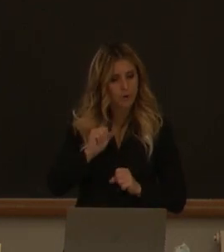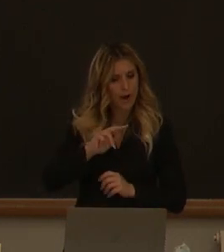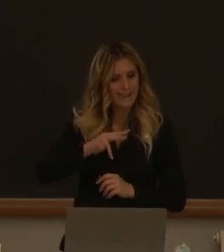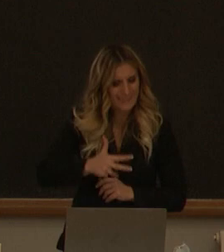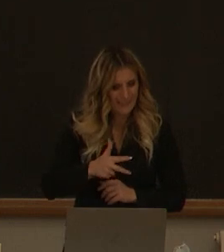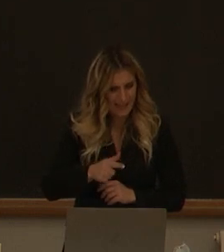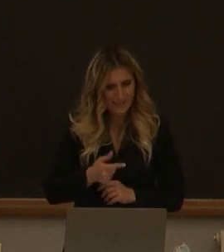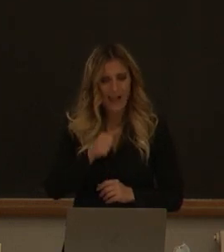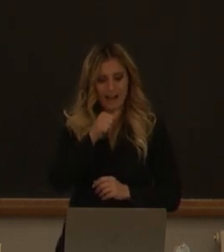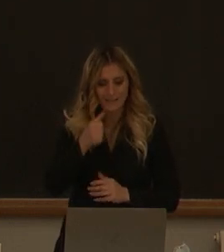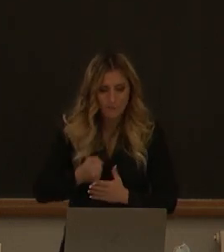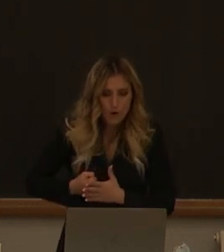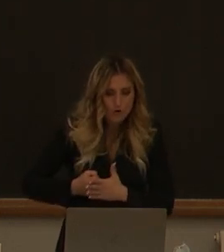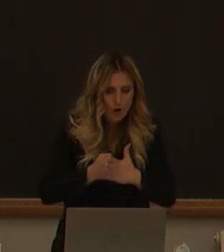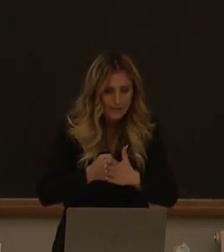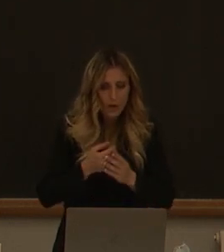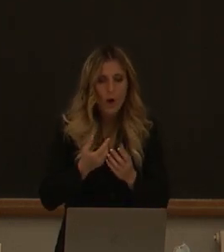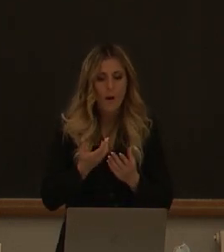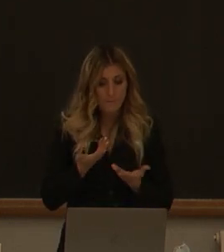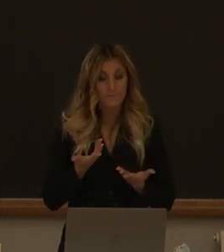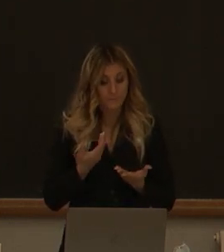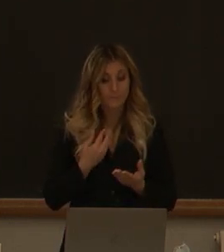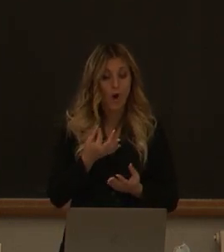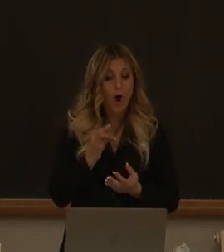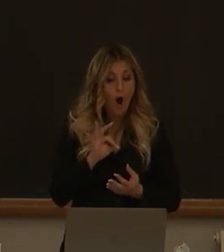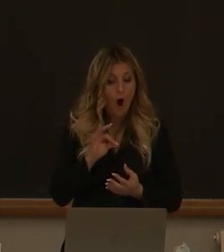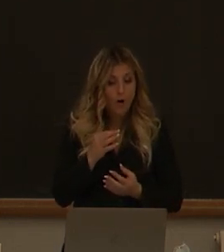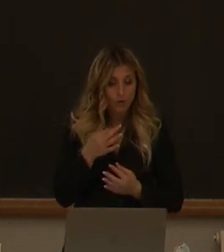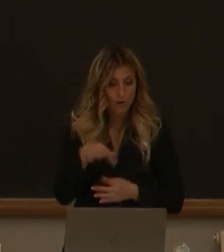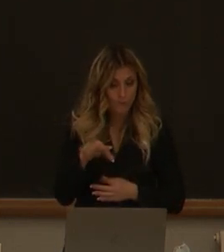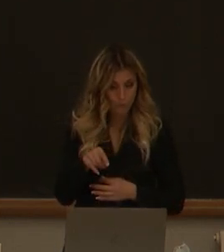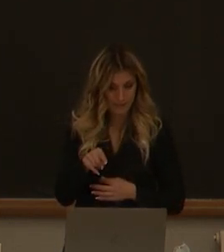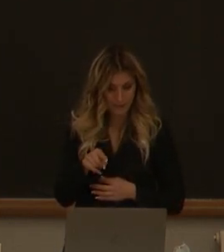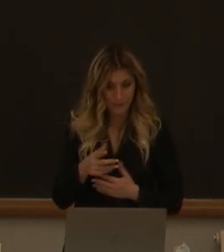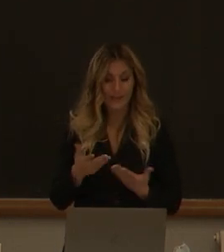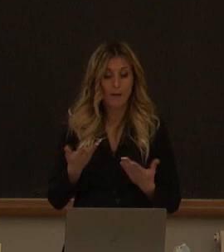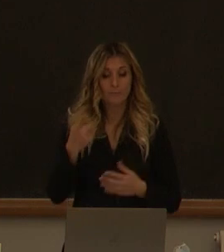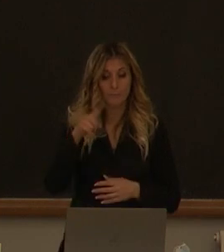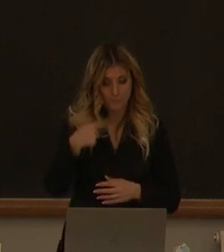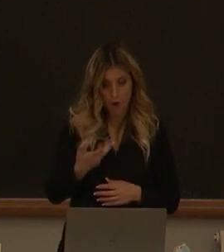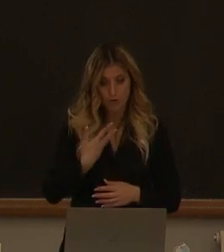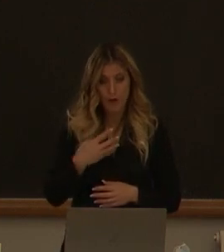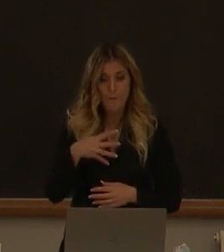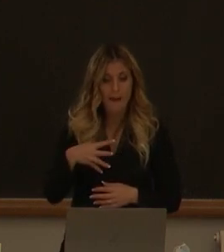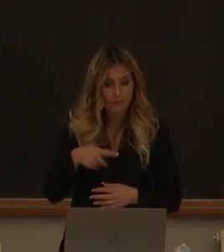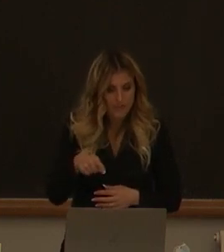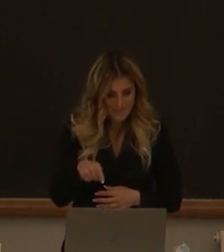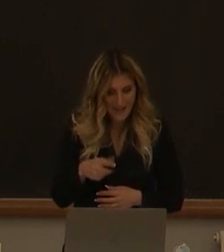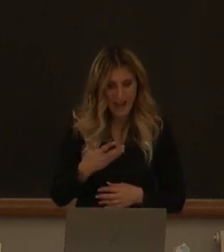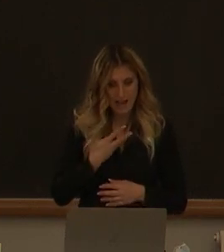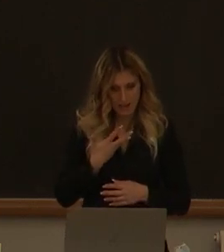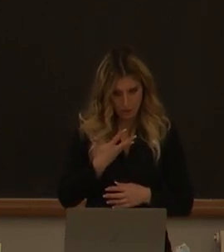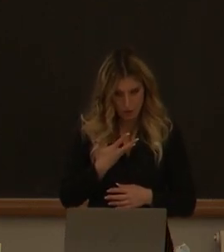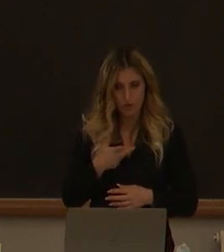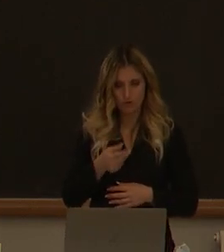intensificazione sostenibile delle produzioni ortofrutticole di qualità. E abbiamo le magistrali in Food Science and Technology